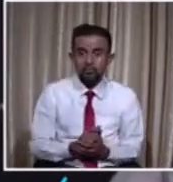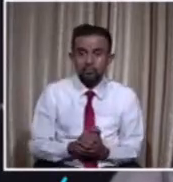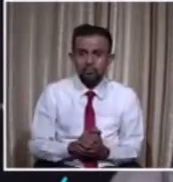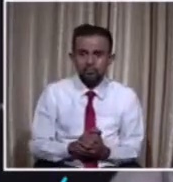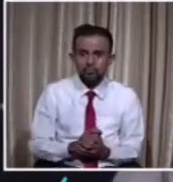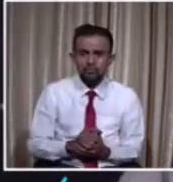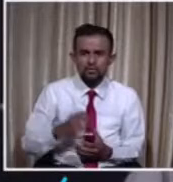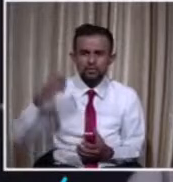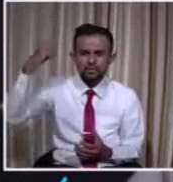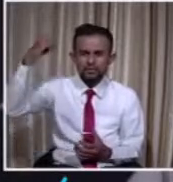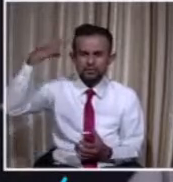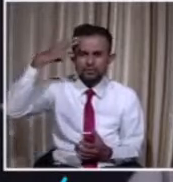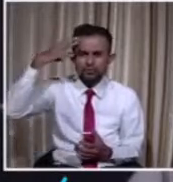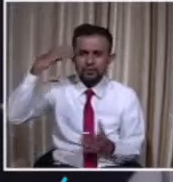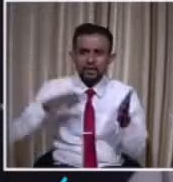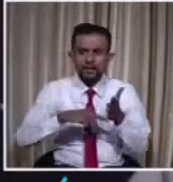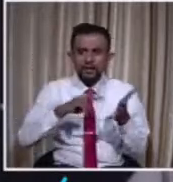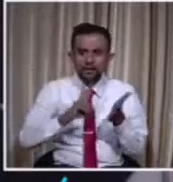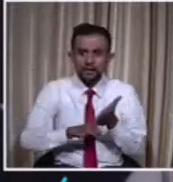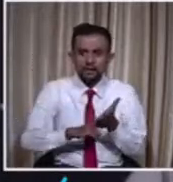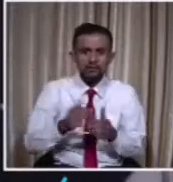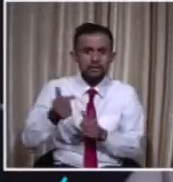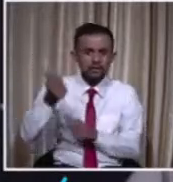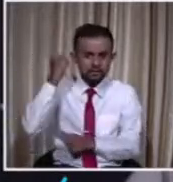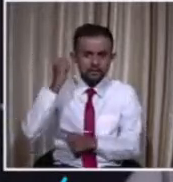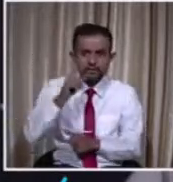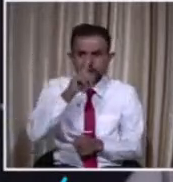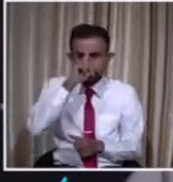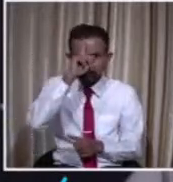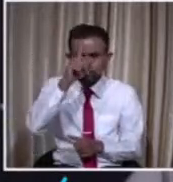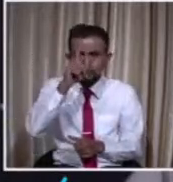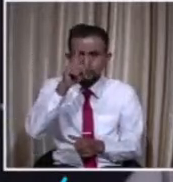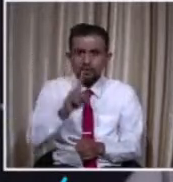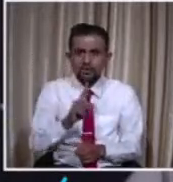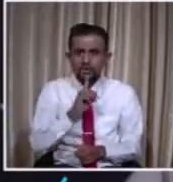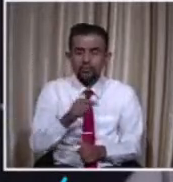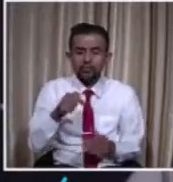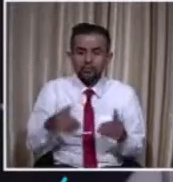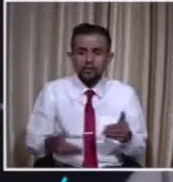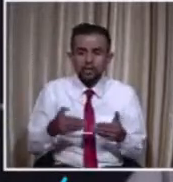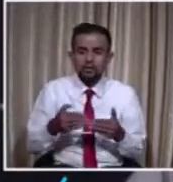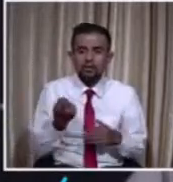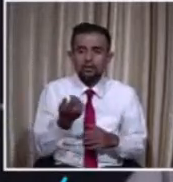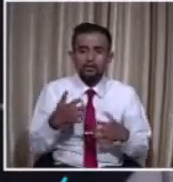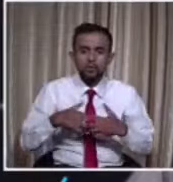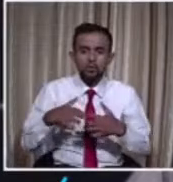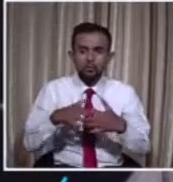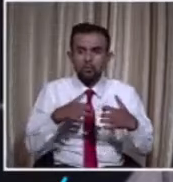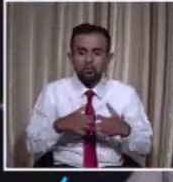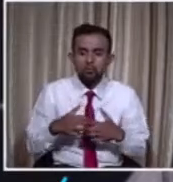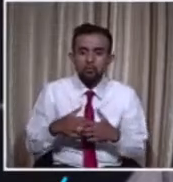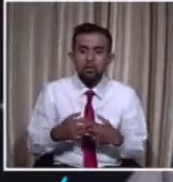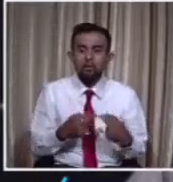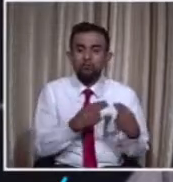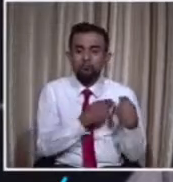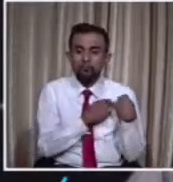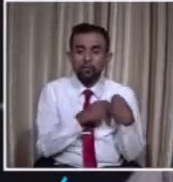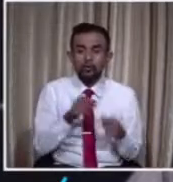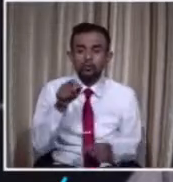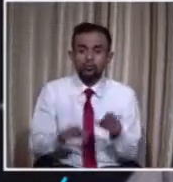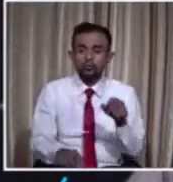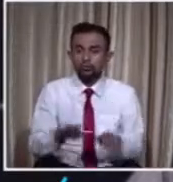හිරු නාලිකාවේ සලකුණ වැඩසටහනේ ගිය සැරේ අන්තිමට දවිච්ච එකේ එතුමා මේ වර්තමාන ආර්ථික අර්බුදයට වගකීම් 4